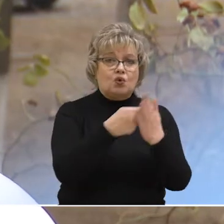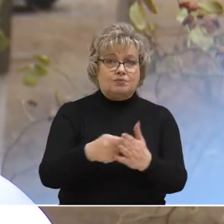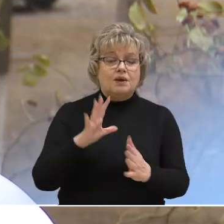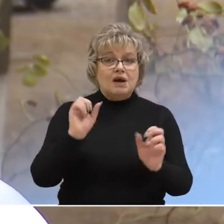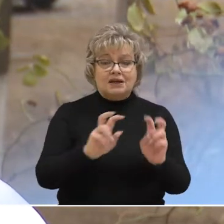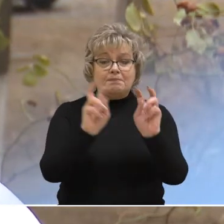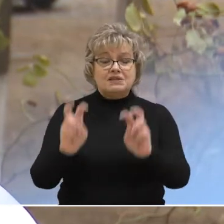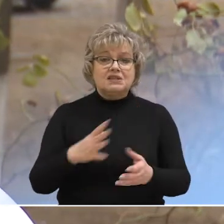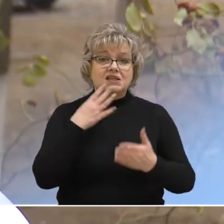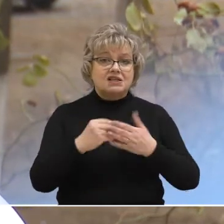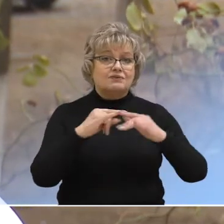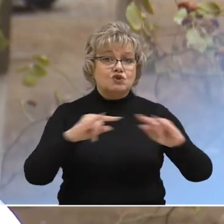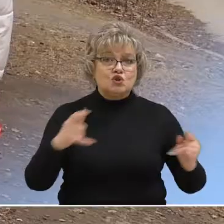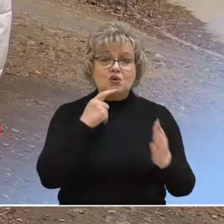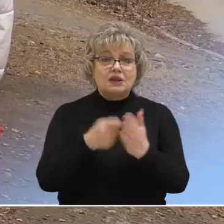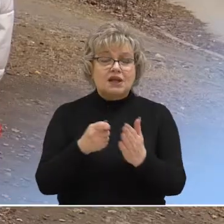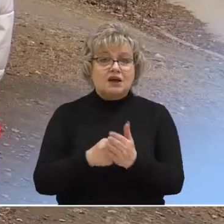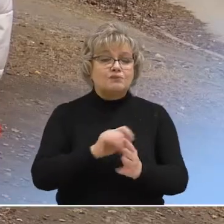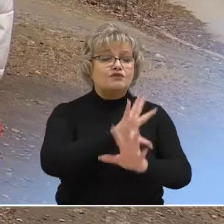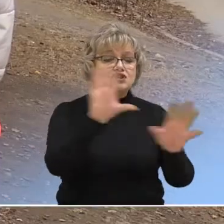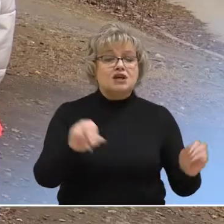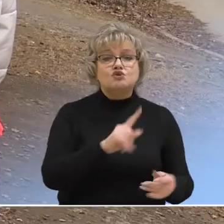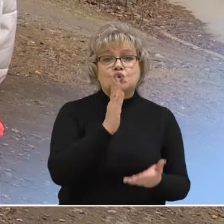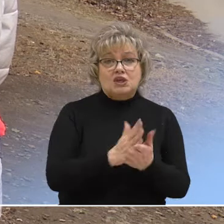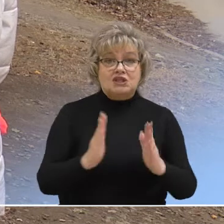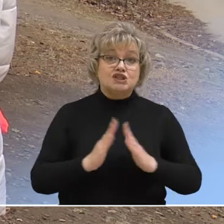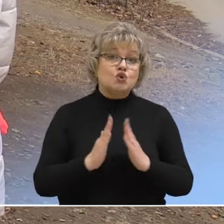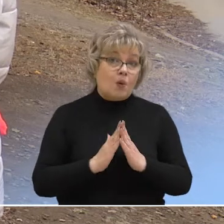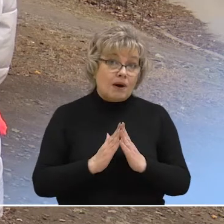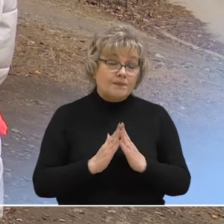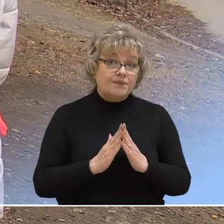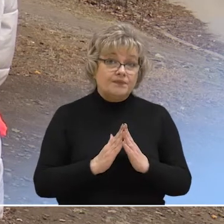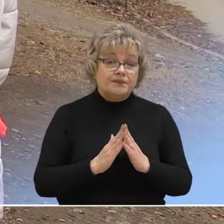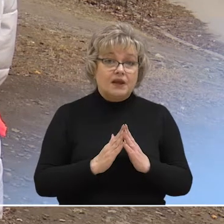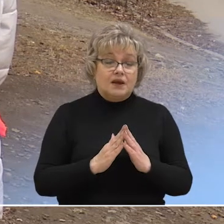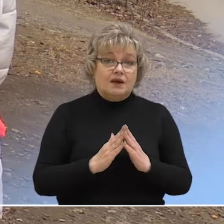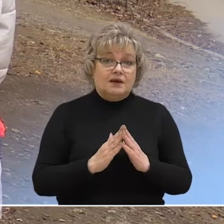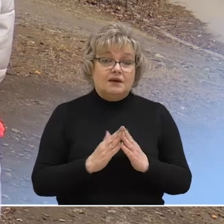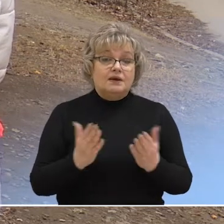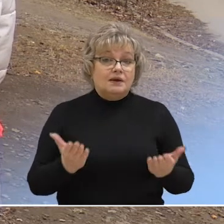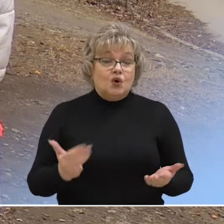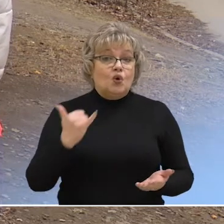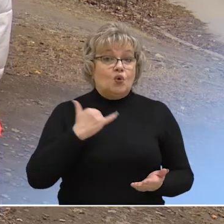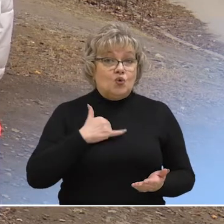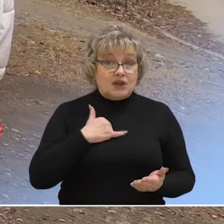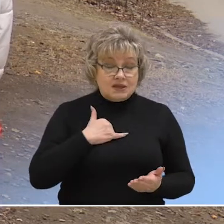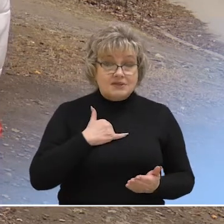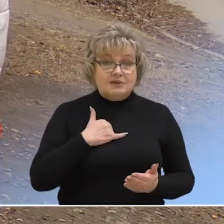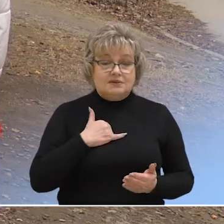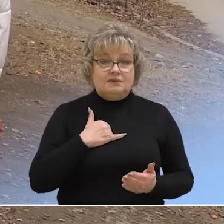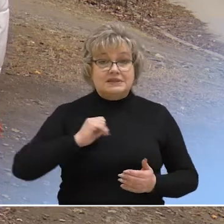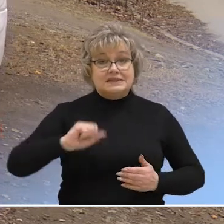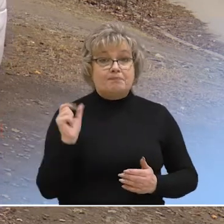могли посадить за свой стол и накормить всем, что у них есть дома. Вот. И у нас